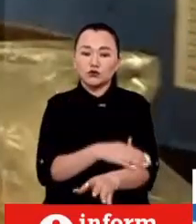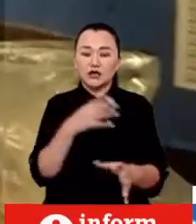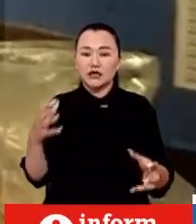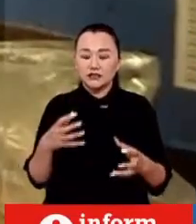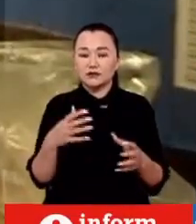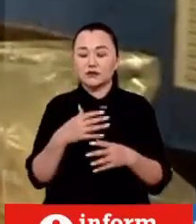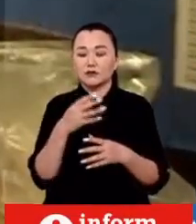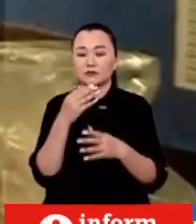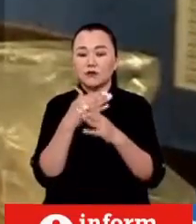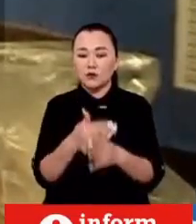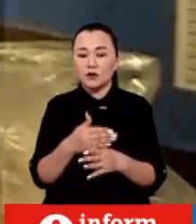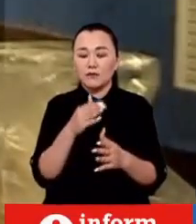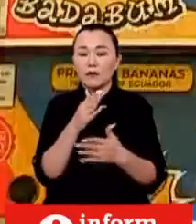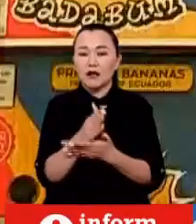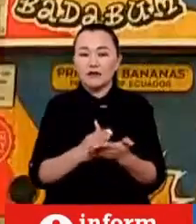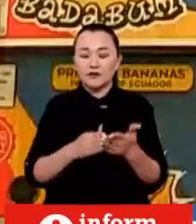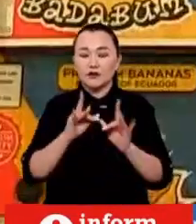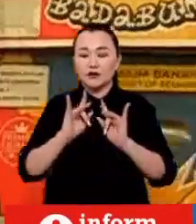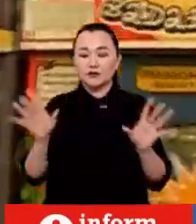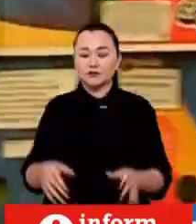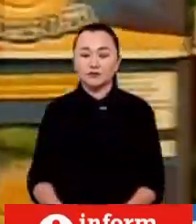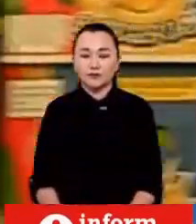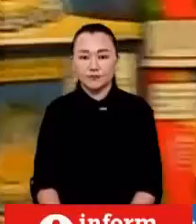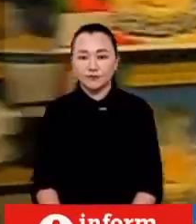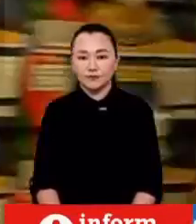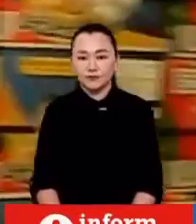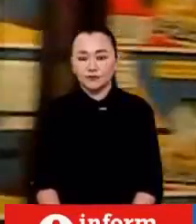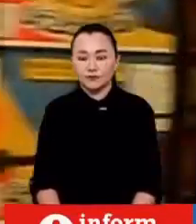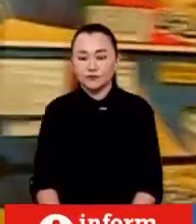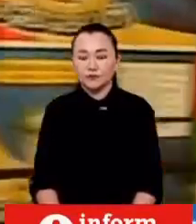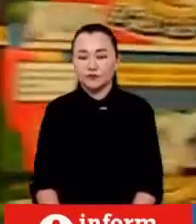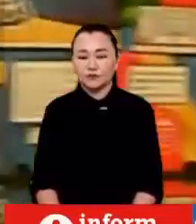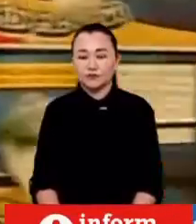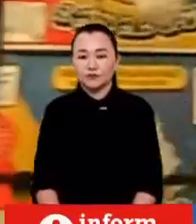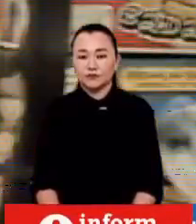субсидируют половину расходов. Анастасия Новикова, Добронабдиев, Абзал Туябеков, Информбюро.